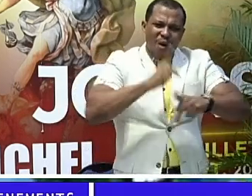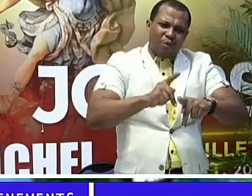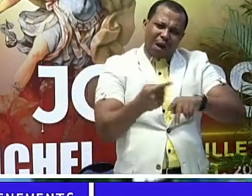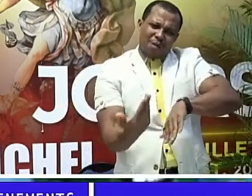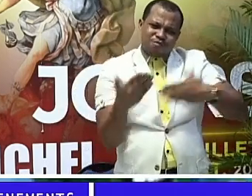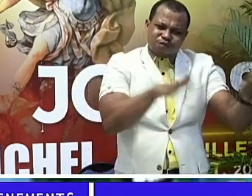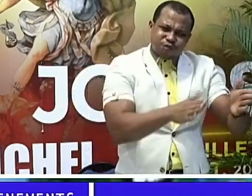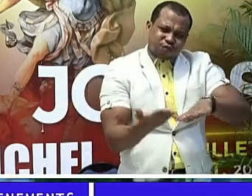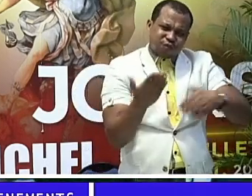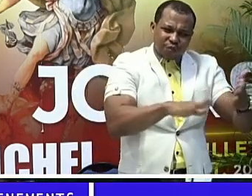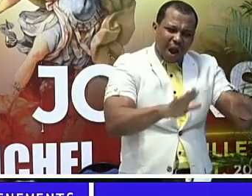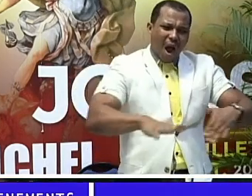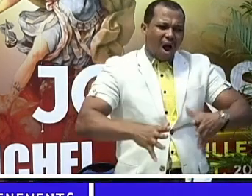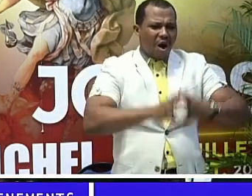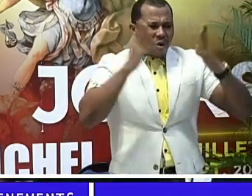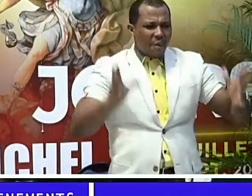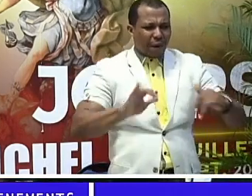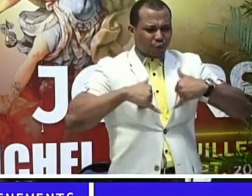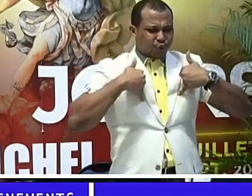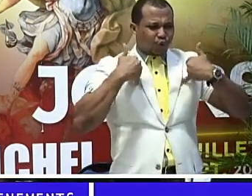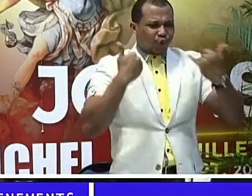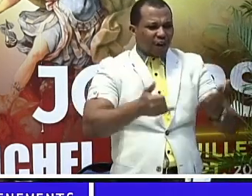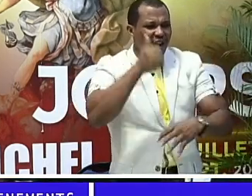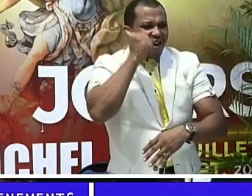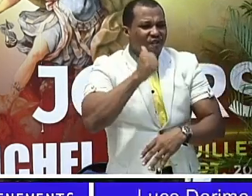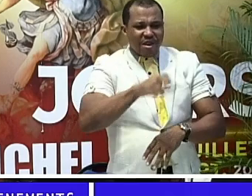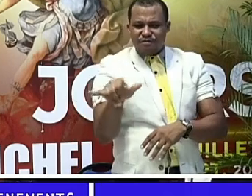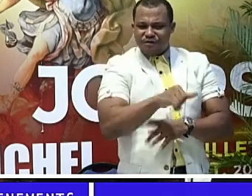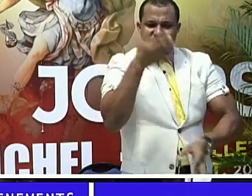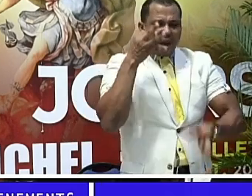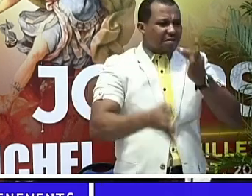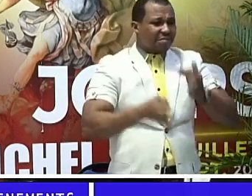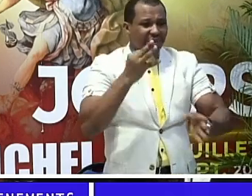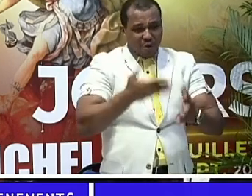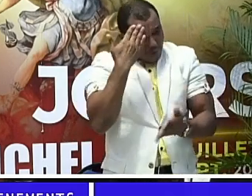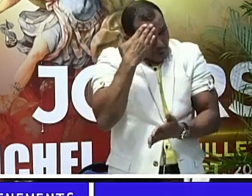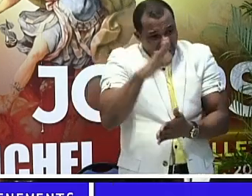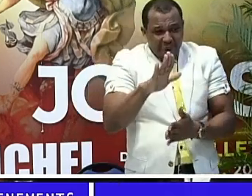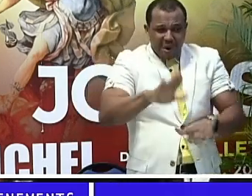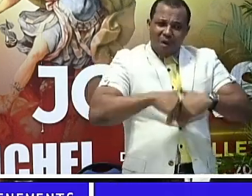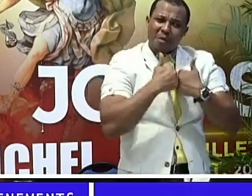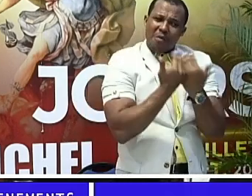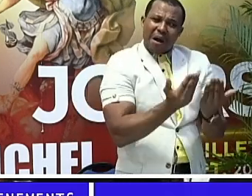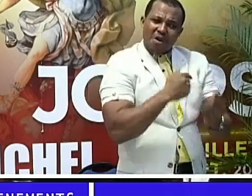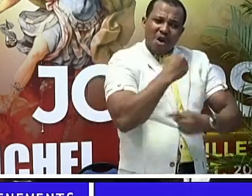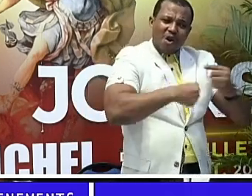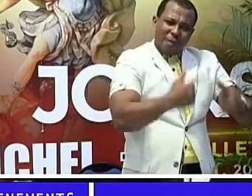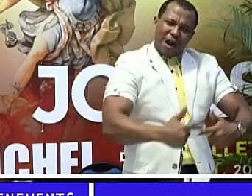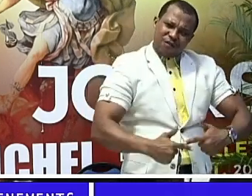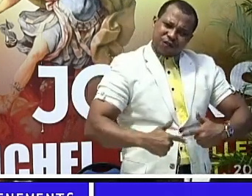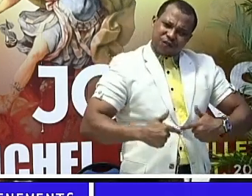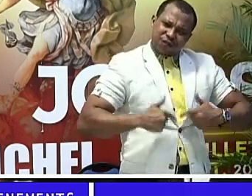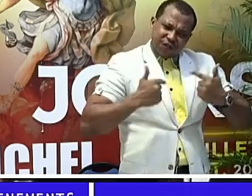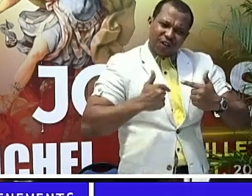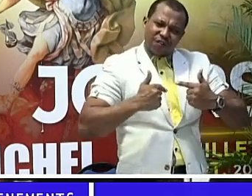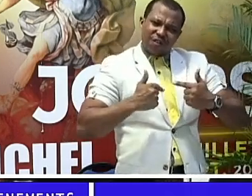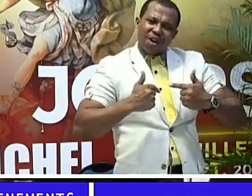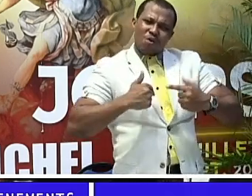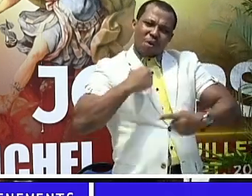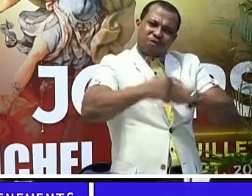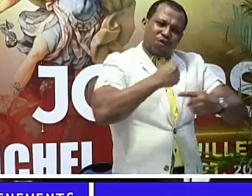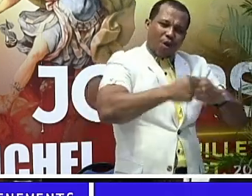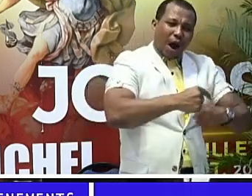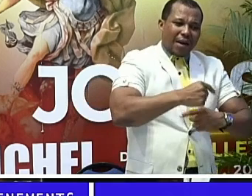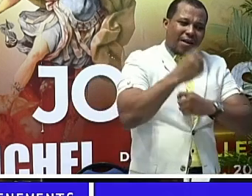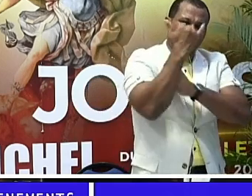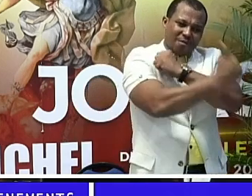pile jeune fille, même si yo pa konnen comment ou pral vivre, y'a le passé yon semaine, deux semaines,